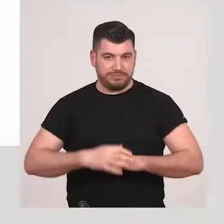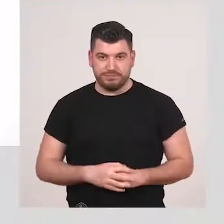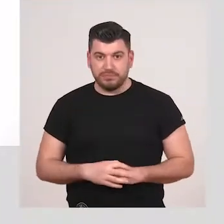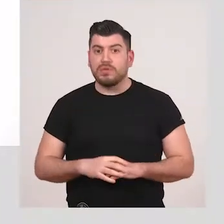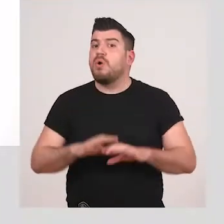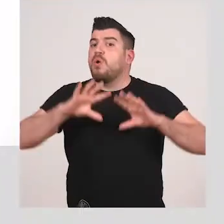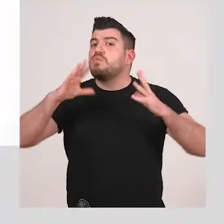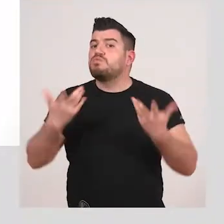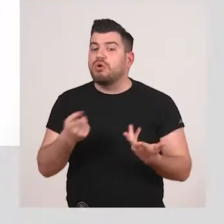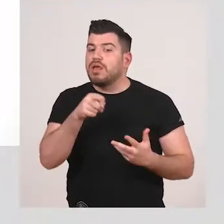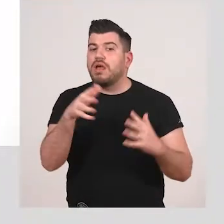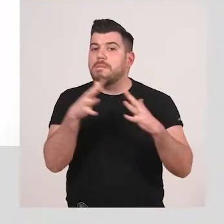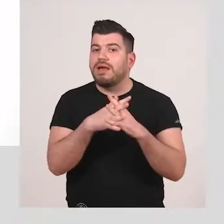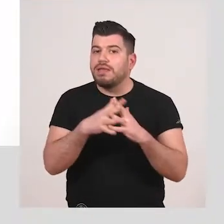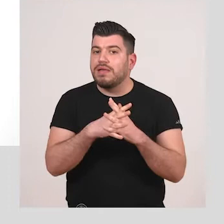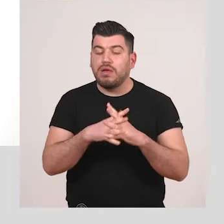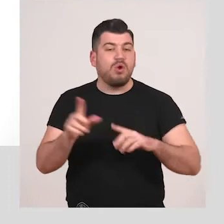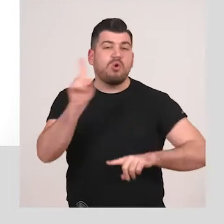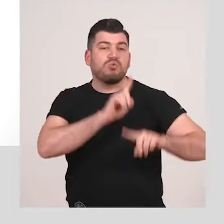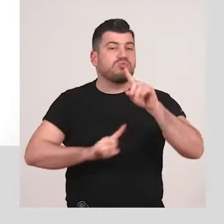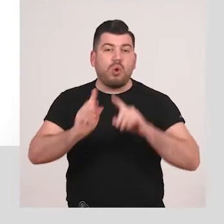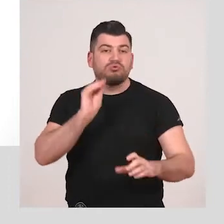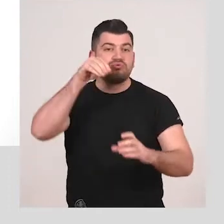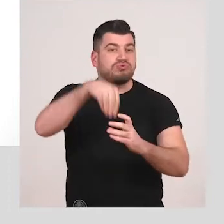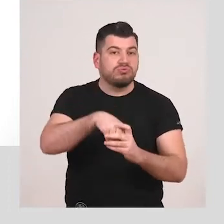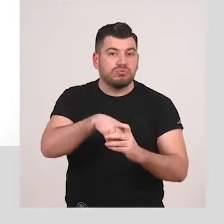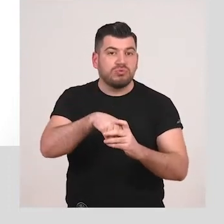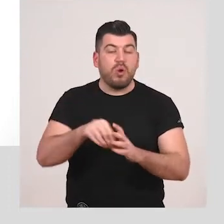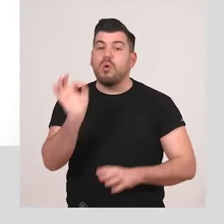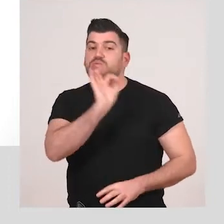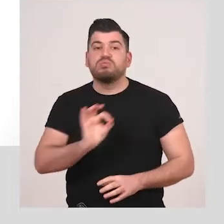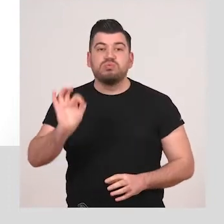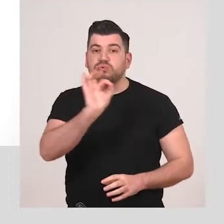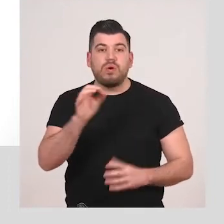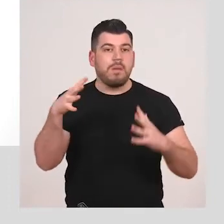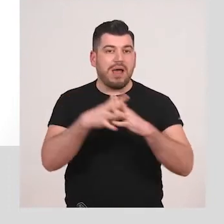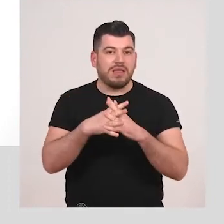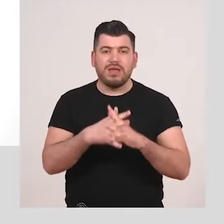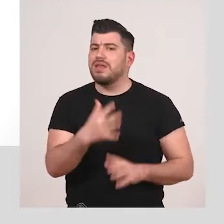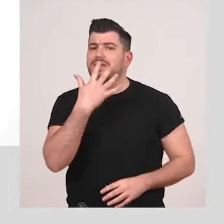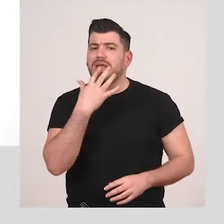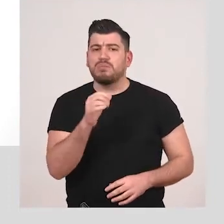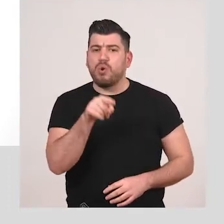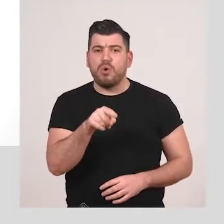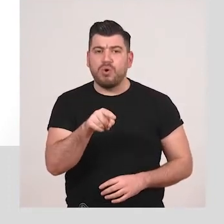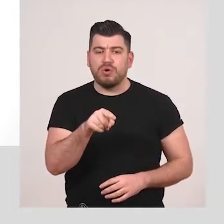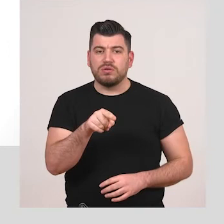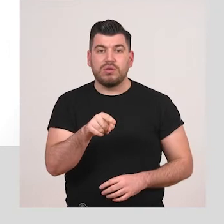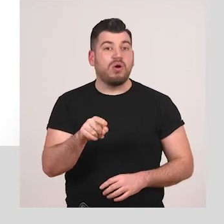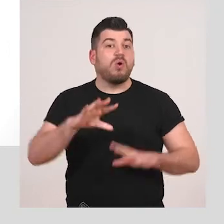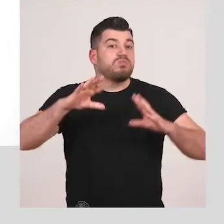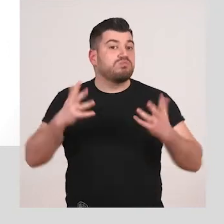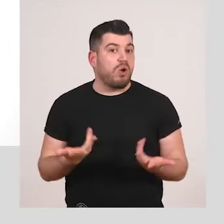Πότε, ποιος, πού, γιατί,